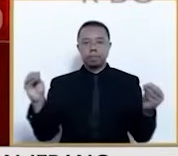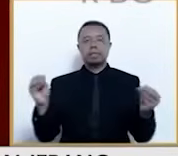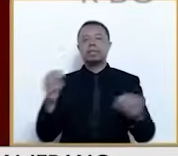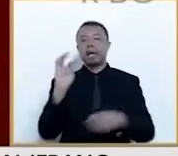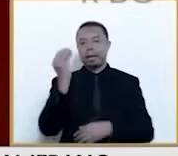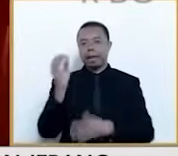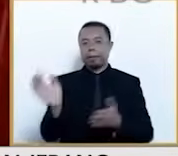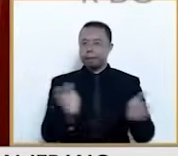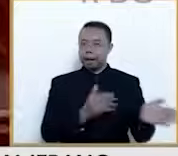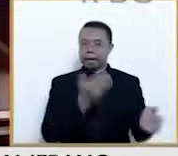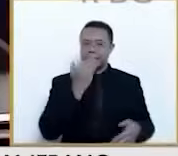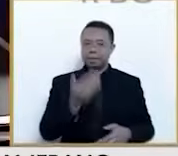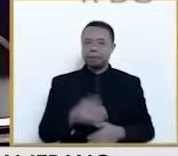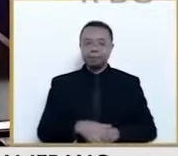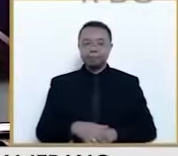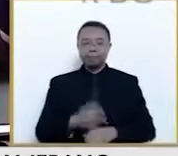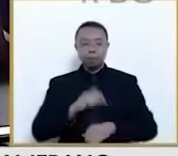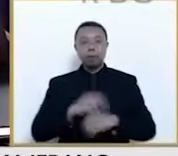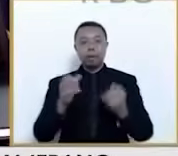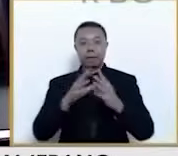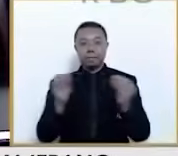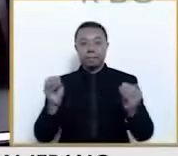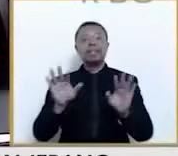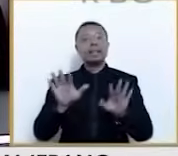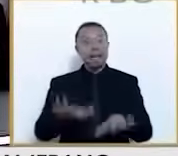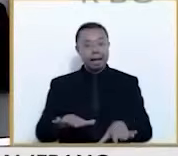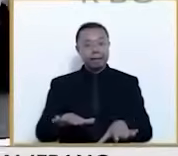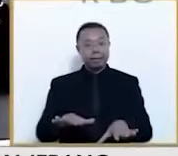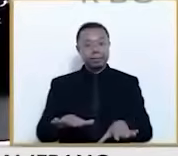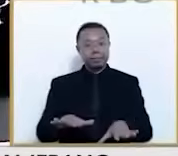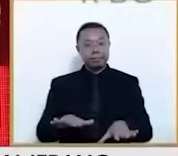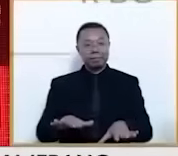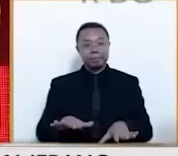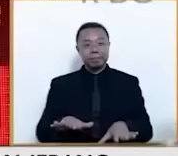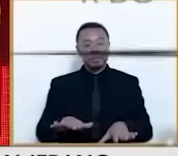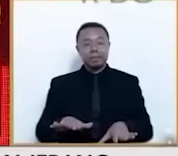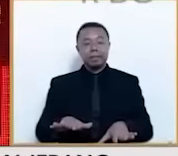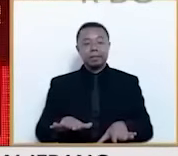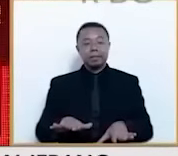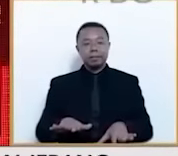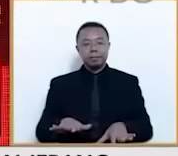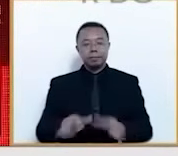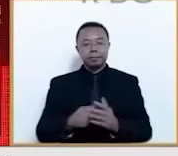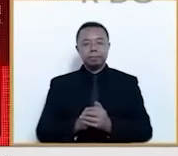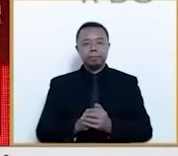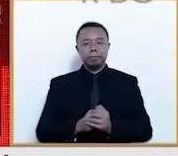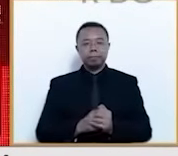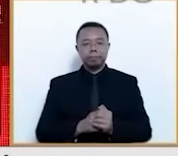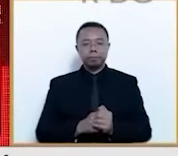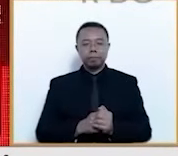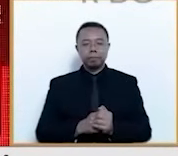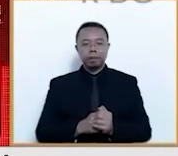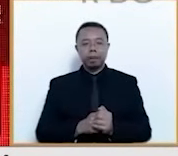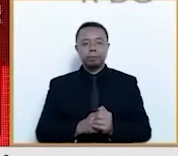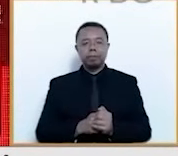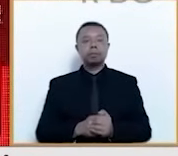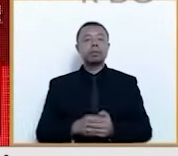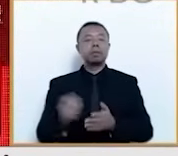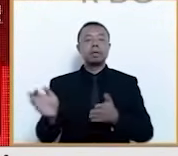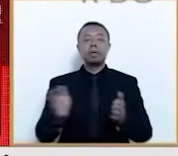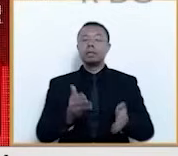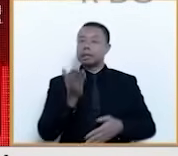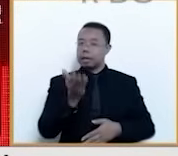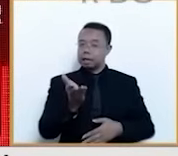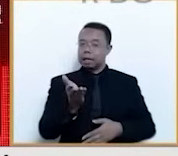kasih. Waktunya sudah habis. Tenang kembali. Kita masih akan melanjutkan sesi tanya jawab dan juga menanggapi. Dan selanjutnya